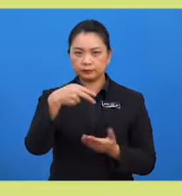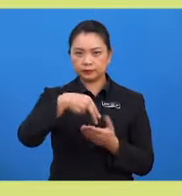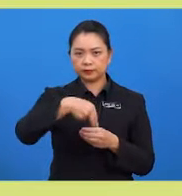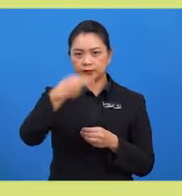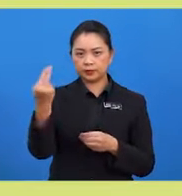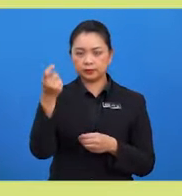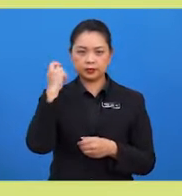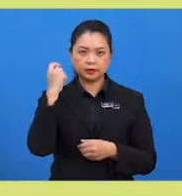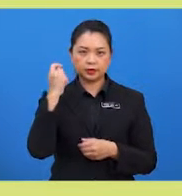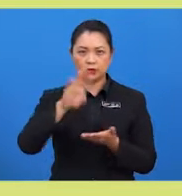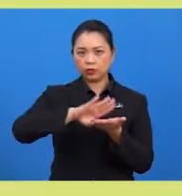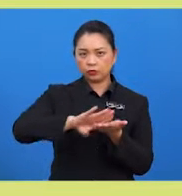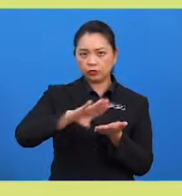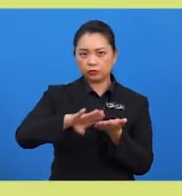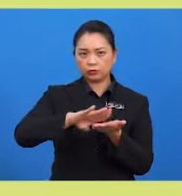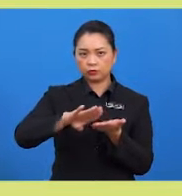RM2,450, tolak belanja